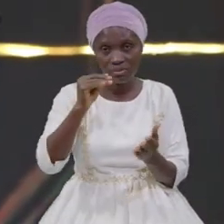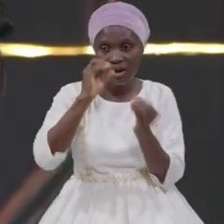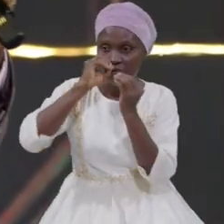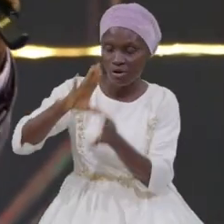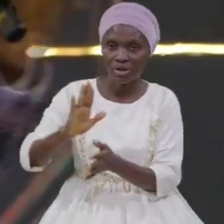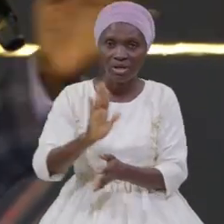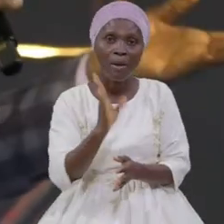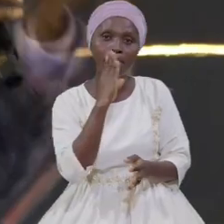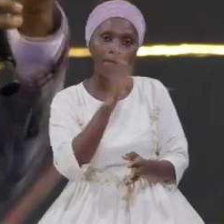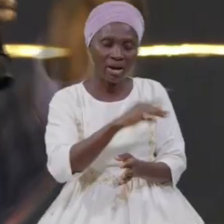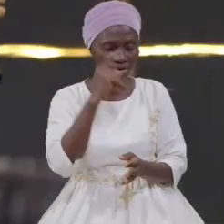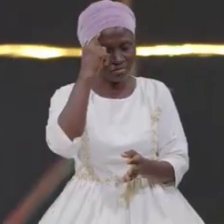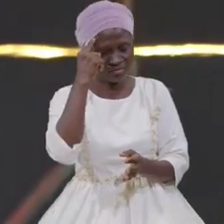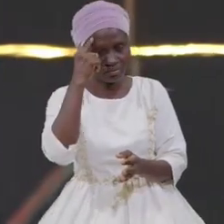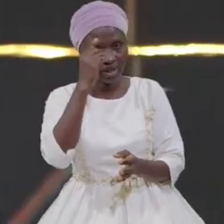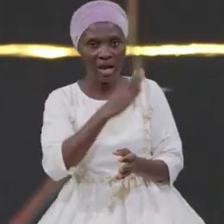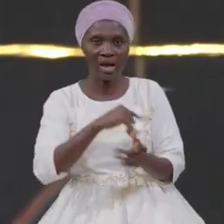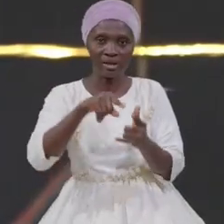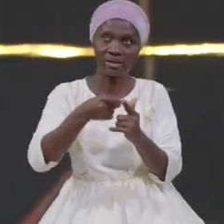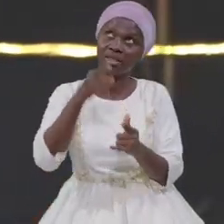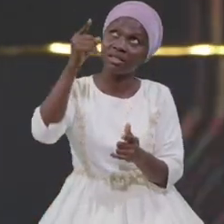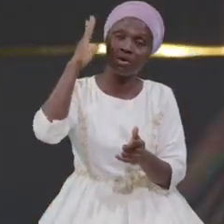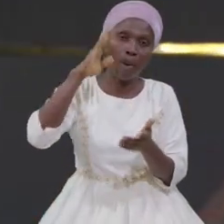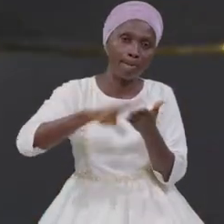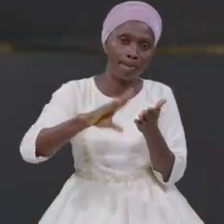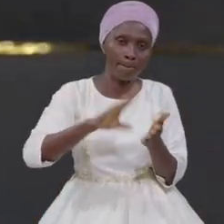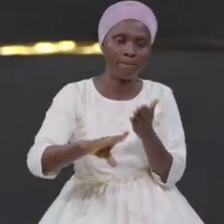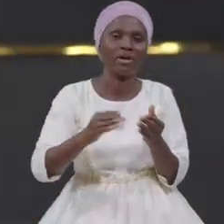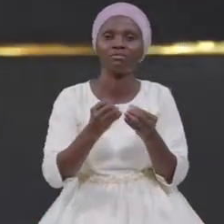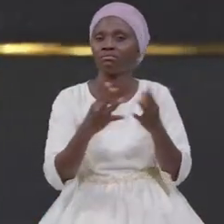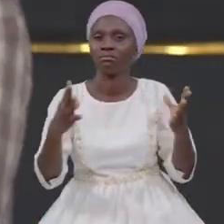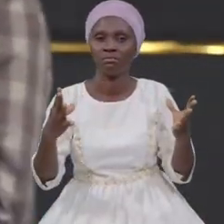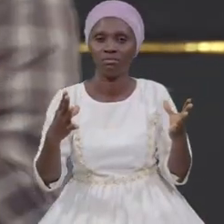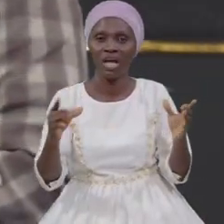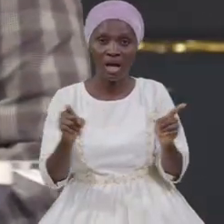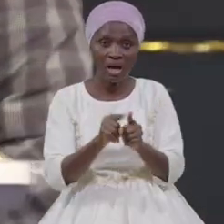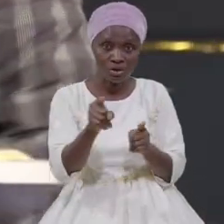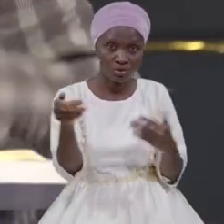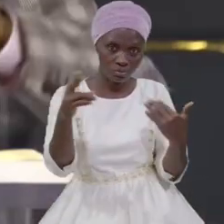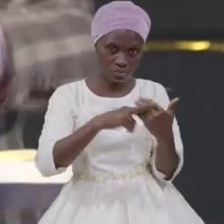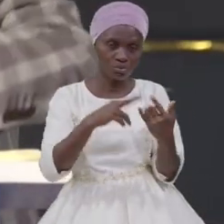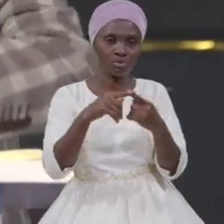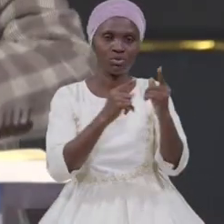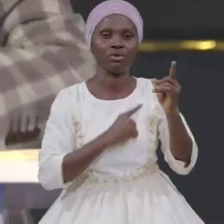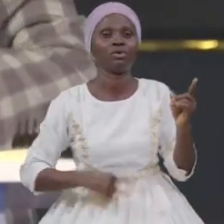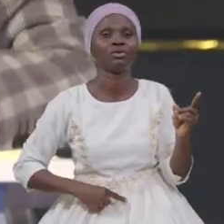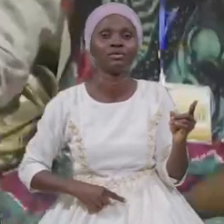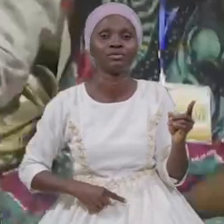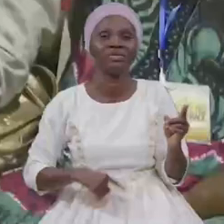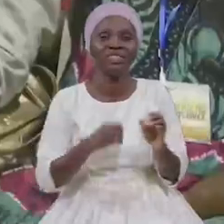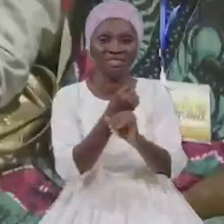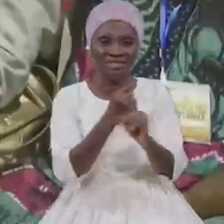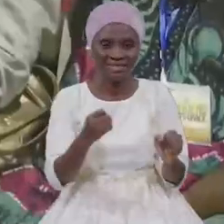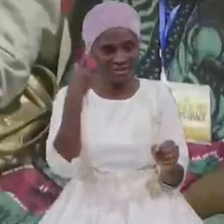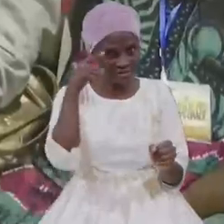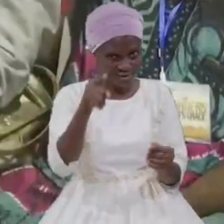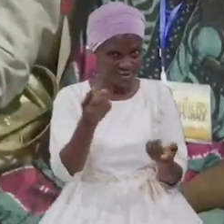notre Dieu qui ne se lasse point de pardonner, comme nous revenons à lui. Le salut pour toi ce